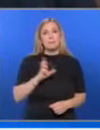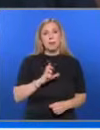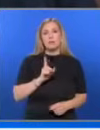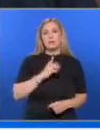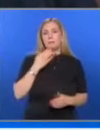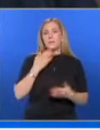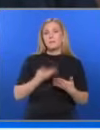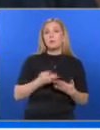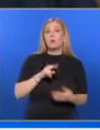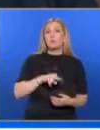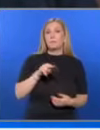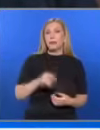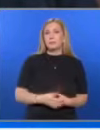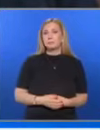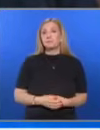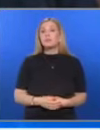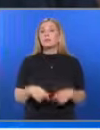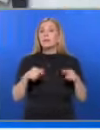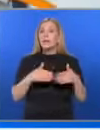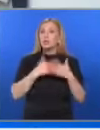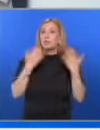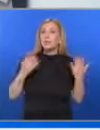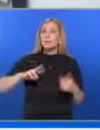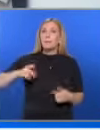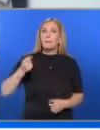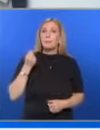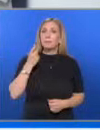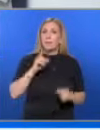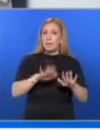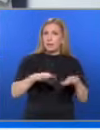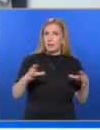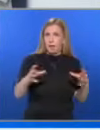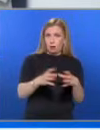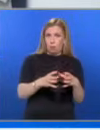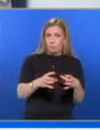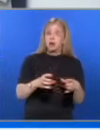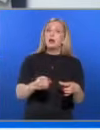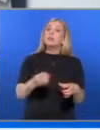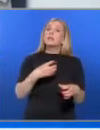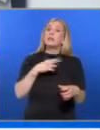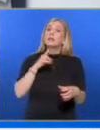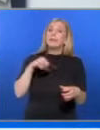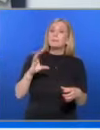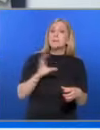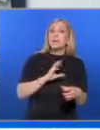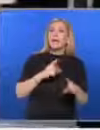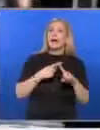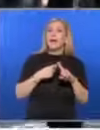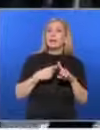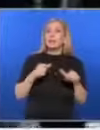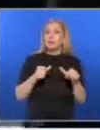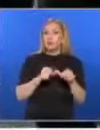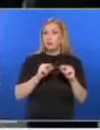ПП. В сутрешния блок на БНТ заместник-председателят на парламентарната група на ДПС Халил Летифов заяви,